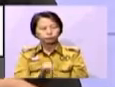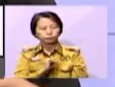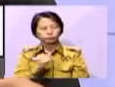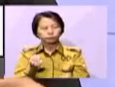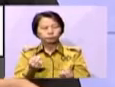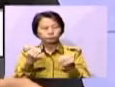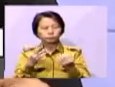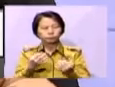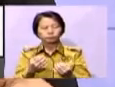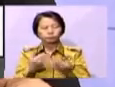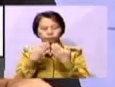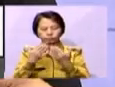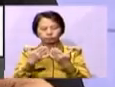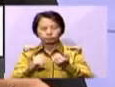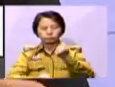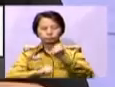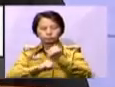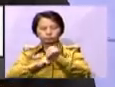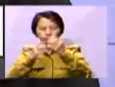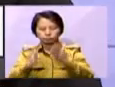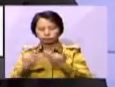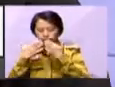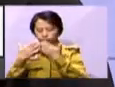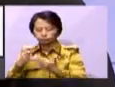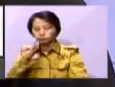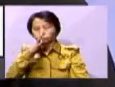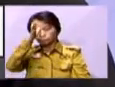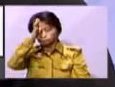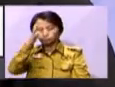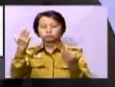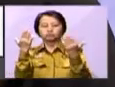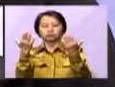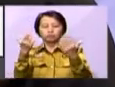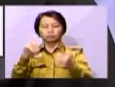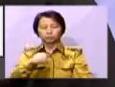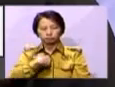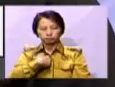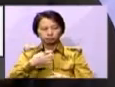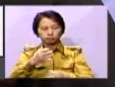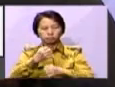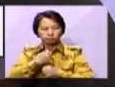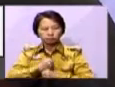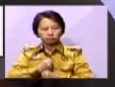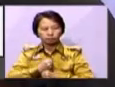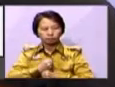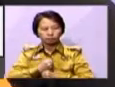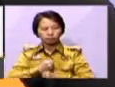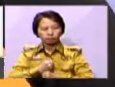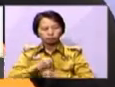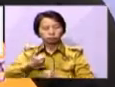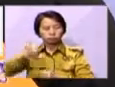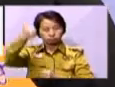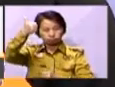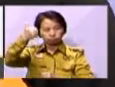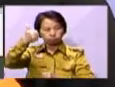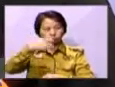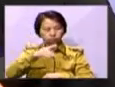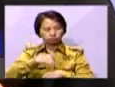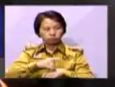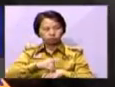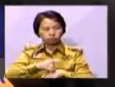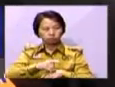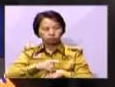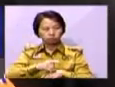kepada penyokong, kepada mak ayah saya yang doakan saya dapat juara di